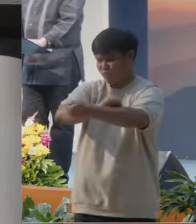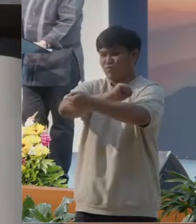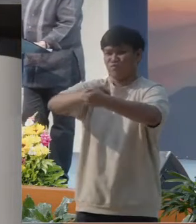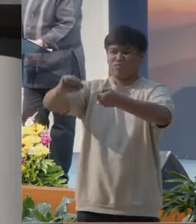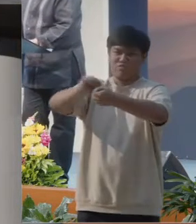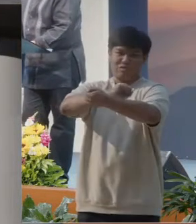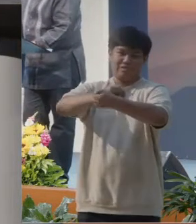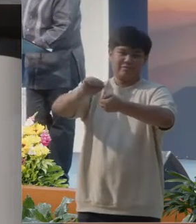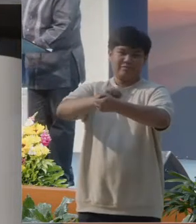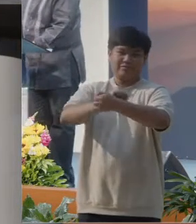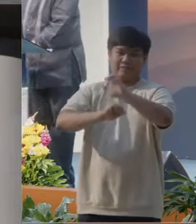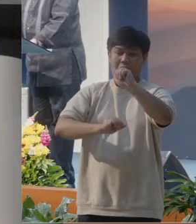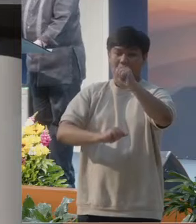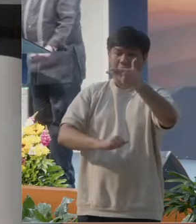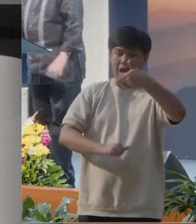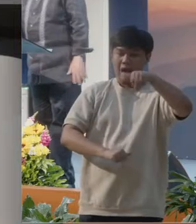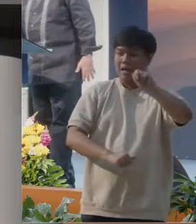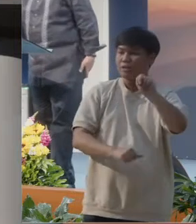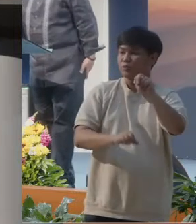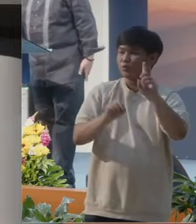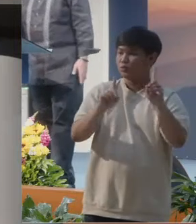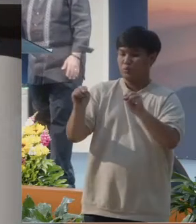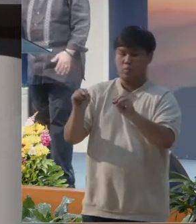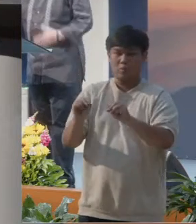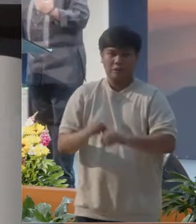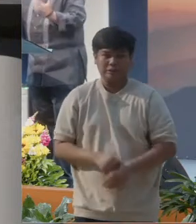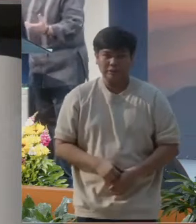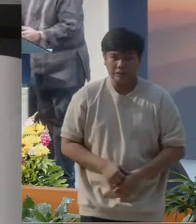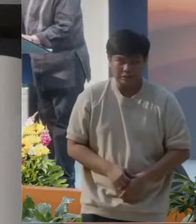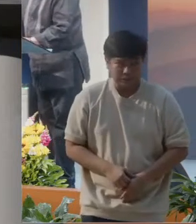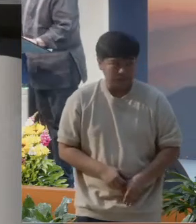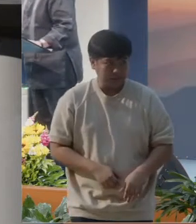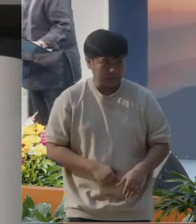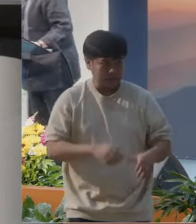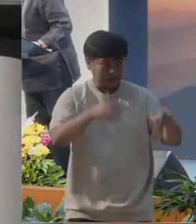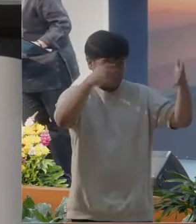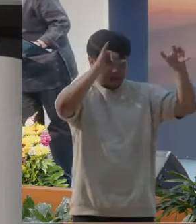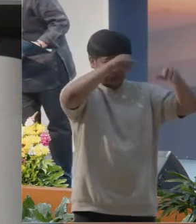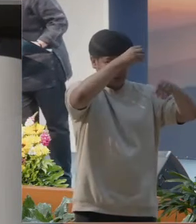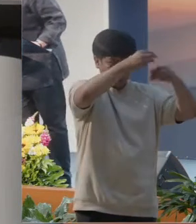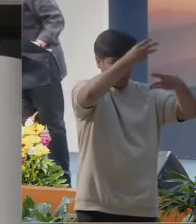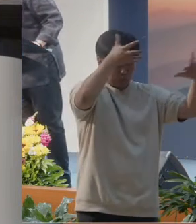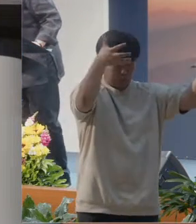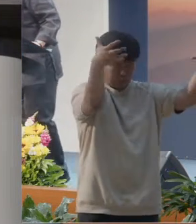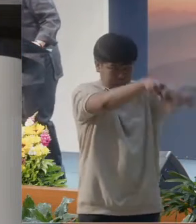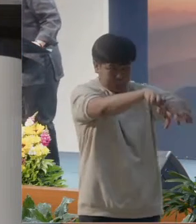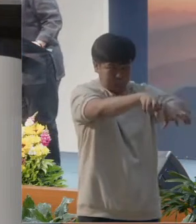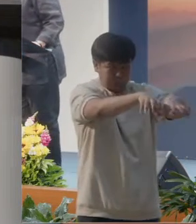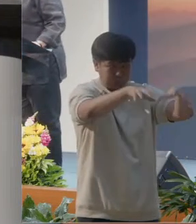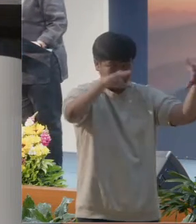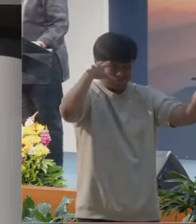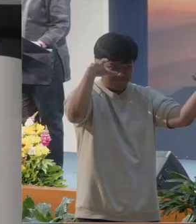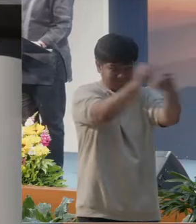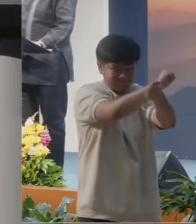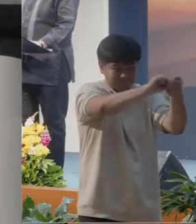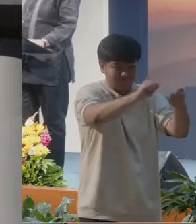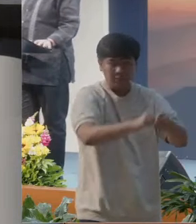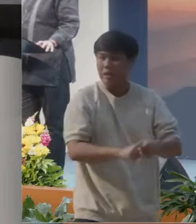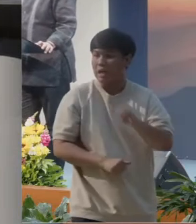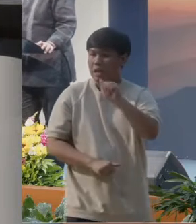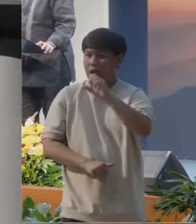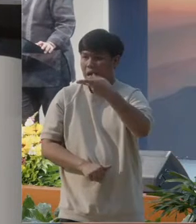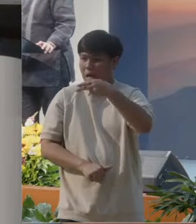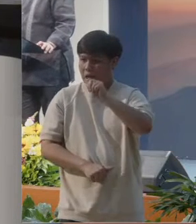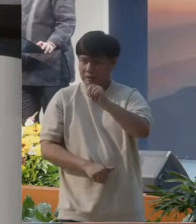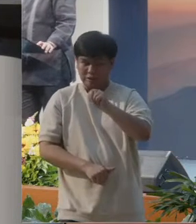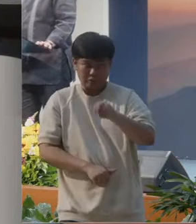ni Akan. Ang ginawa po niya ay ninakaw po niya, nagnakaw po siya. Kanino po siya nagnakaw? Hindi po sa